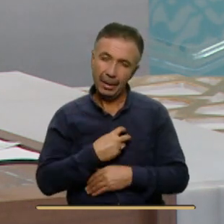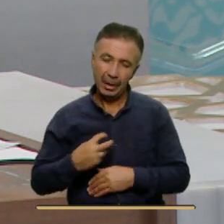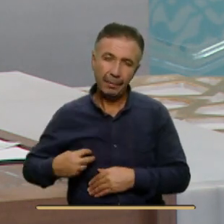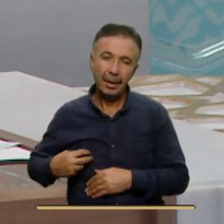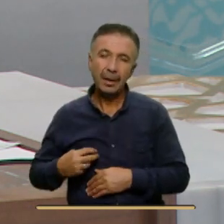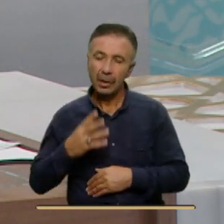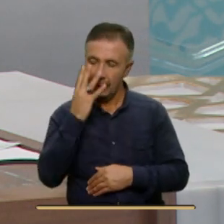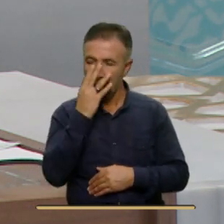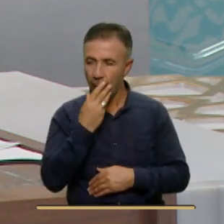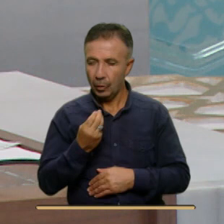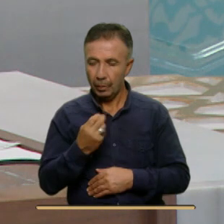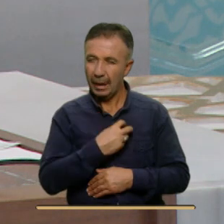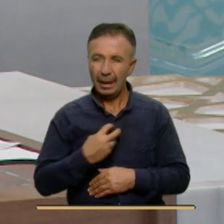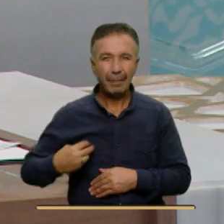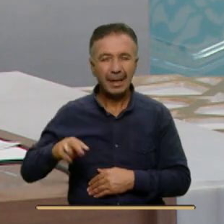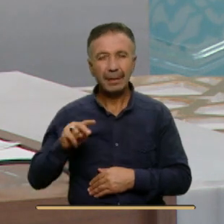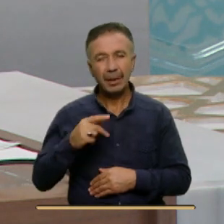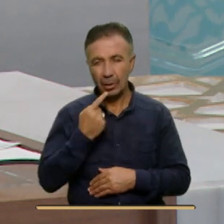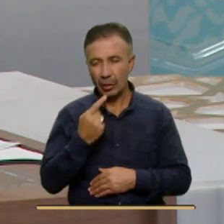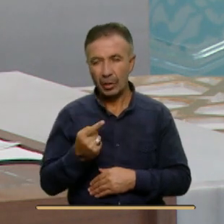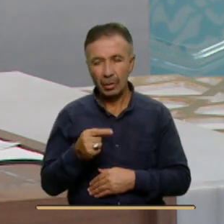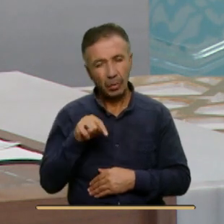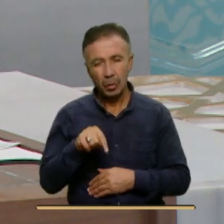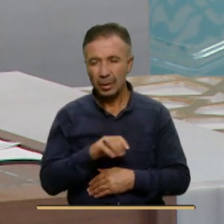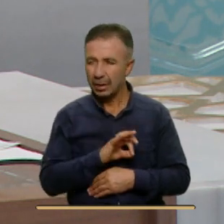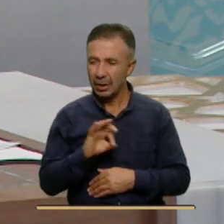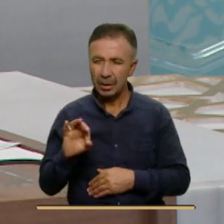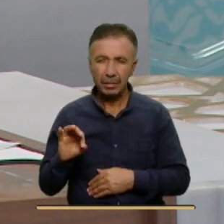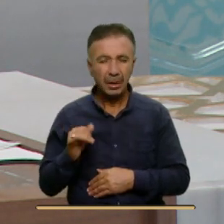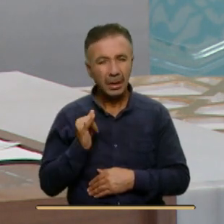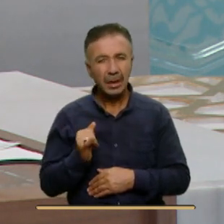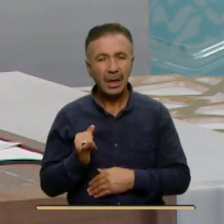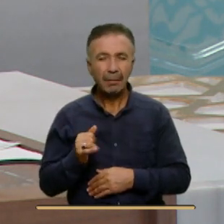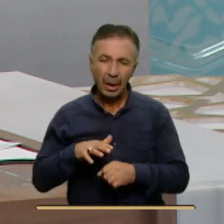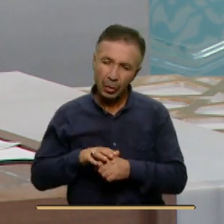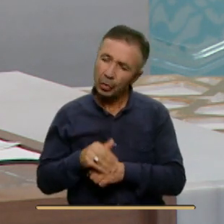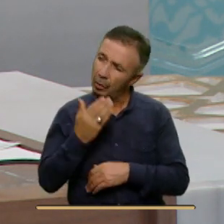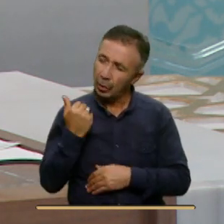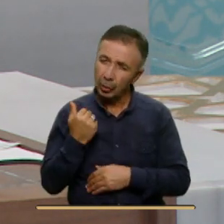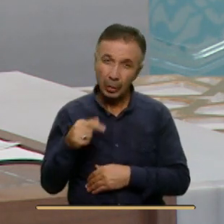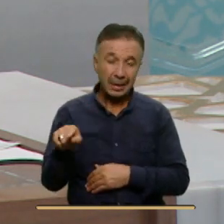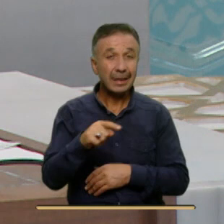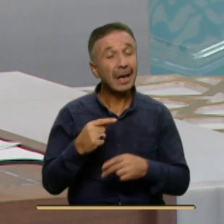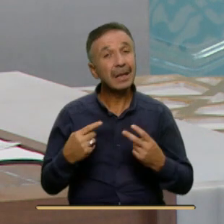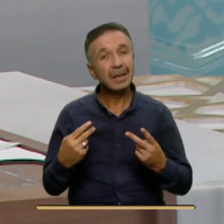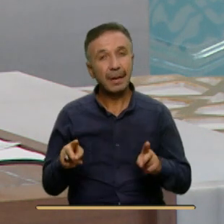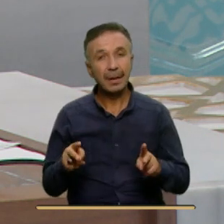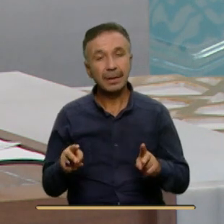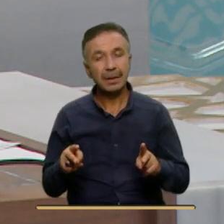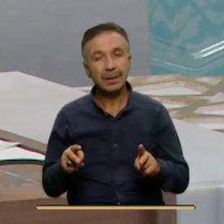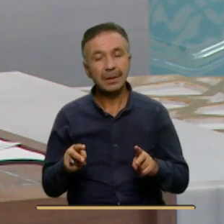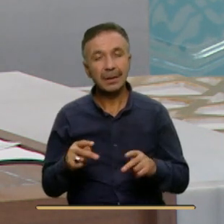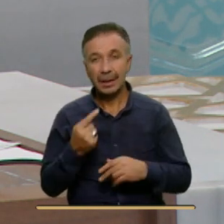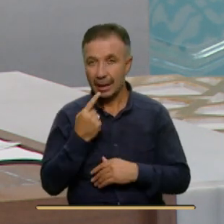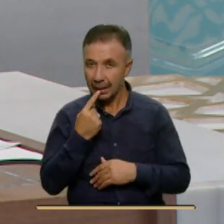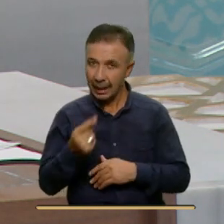söylüyorum. Bugün kimseye artık hiçbir kınama yoktur. Sizler serbestsiniz ve hürsünüz